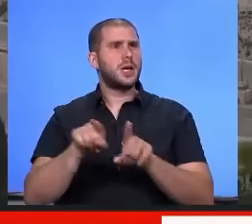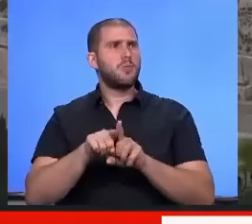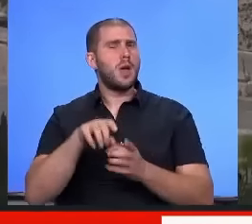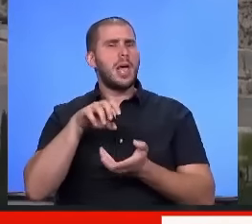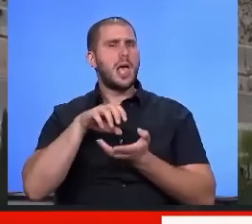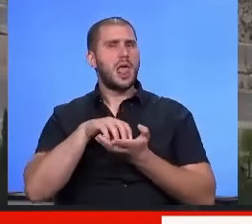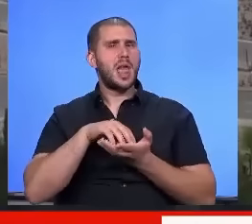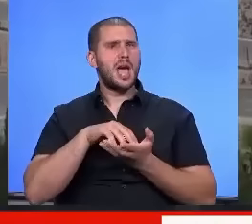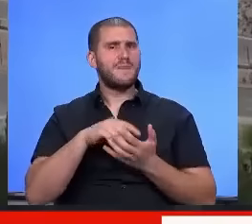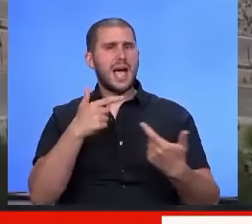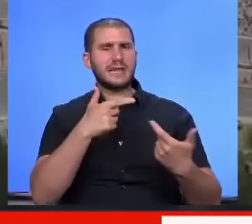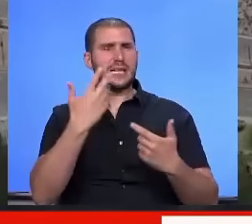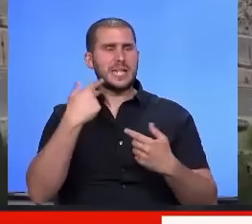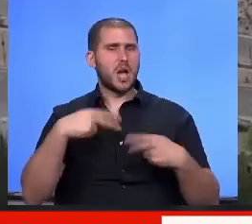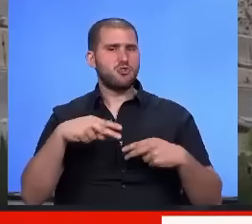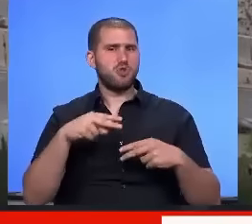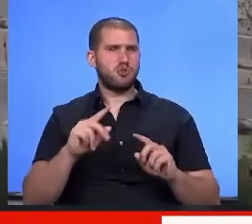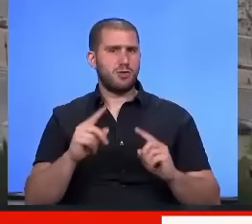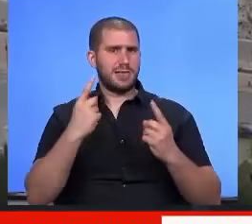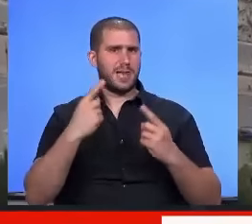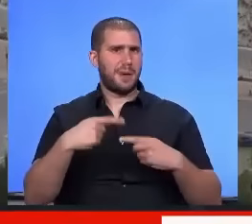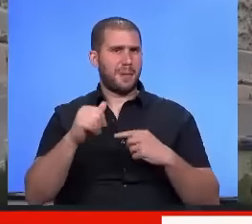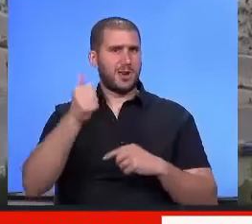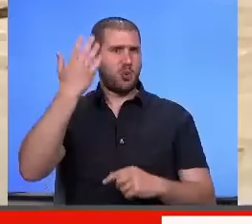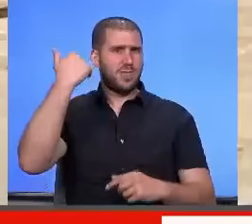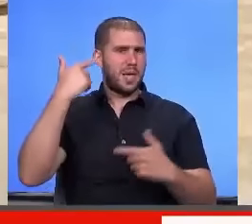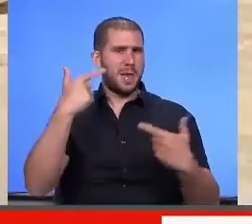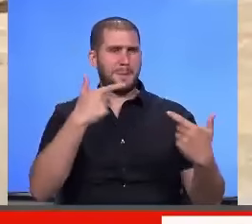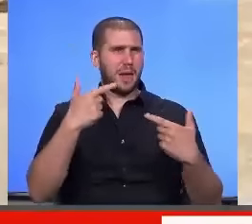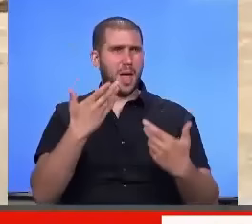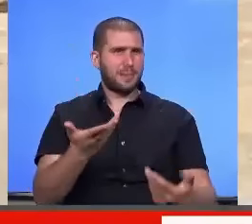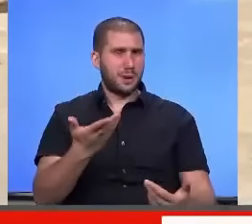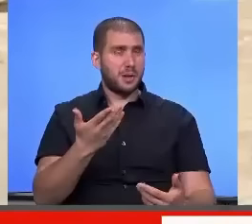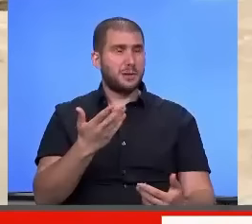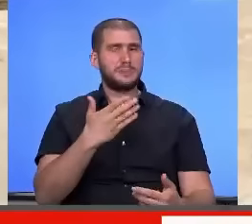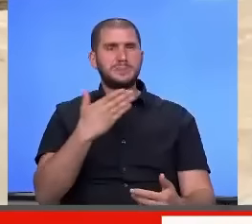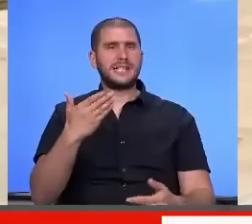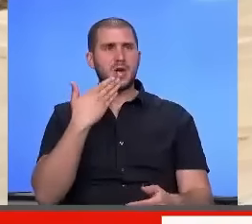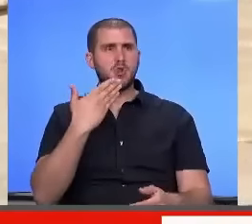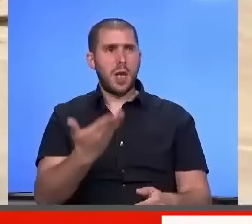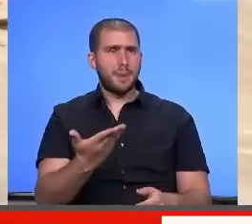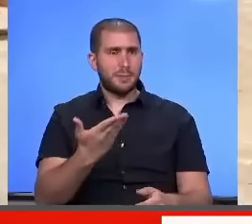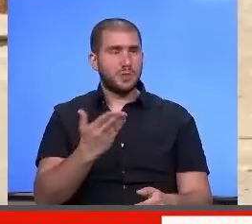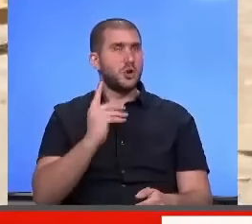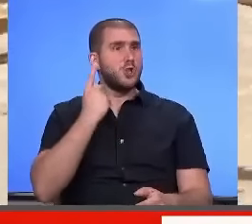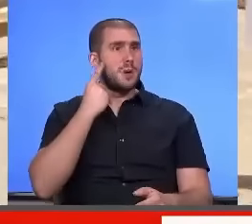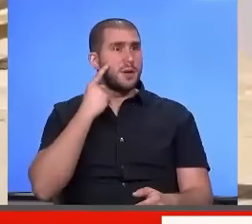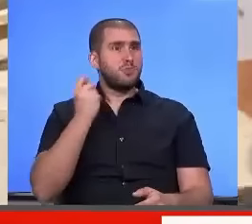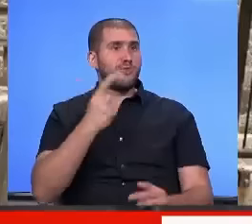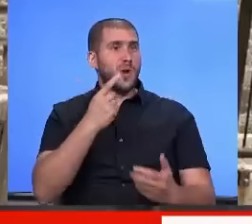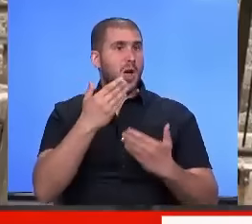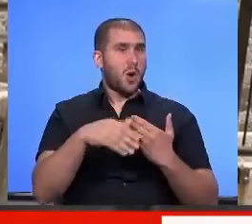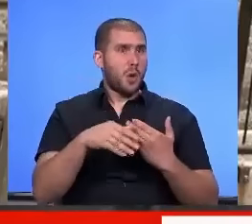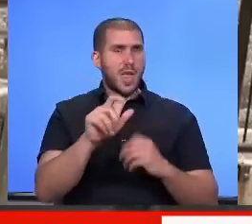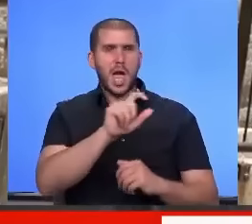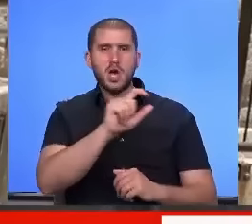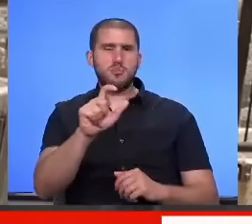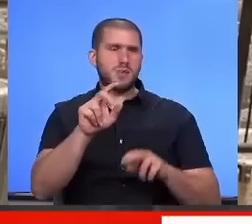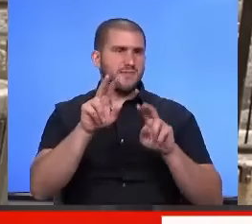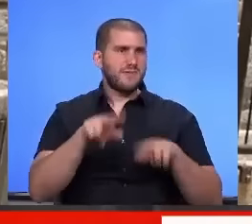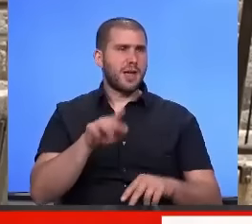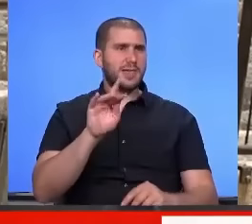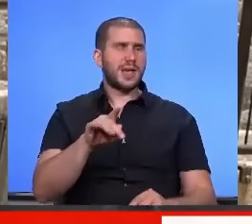חזית שהיה חשש שתתפתח בימיה הראשונים של המלחמה, מזרח ירושלים. שם שמענו בשבוע החולף האשמות קשות